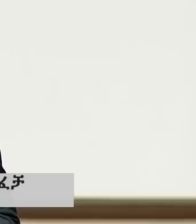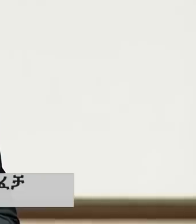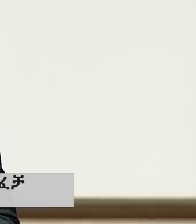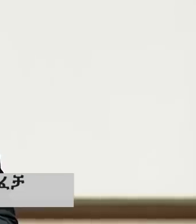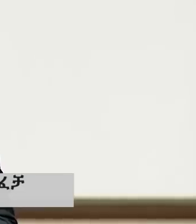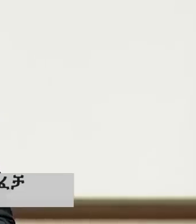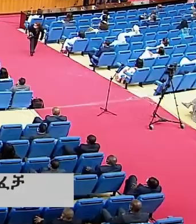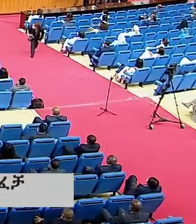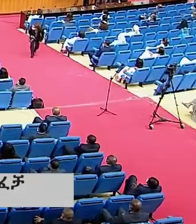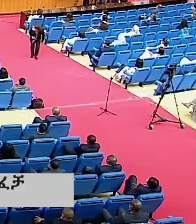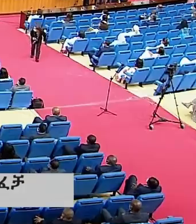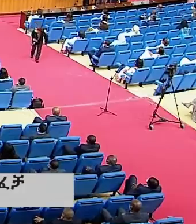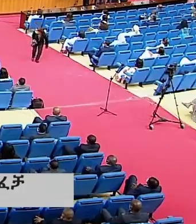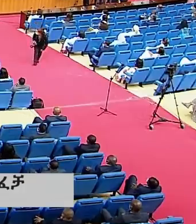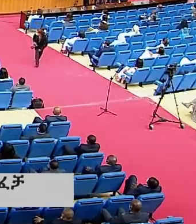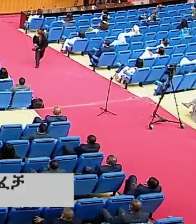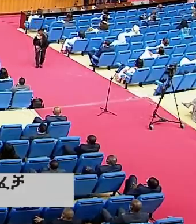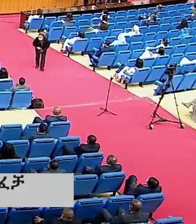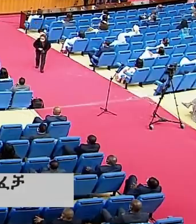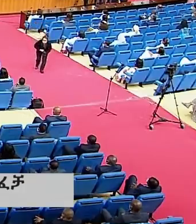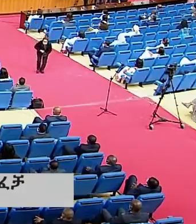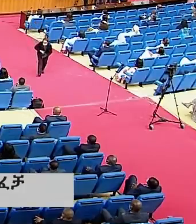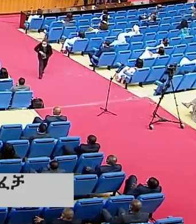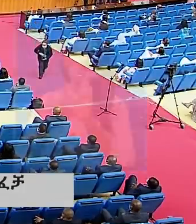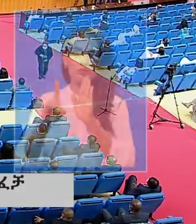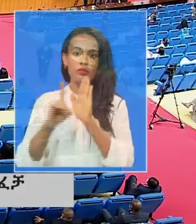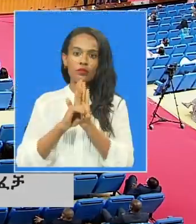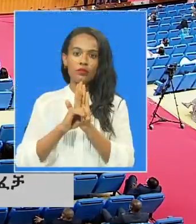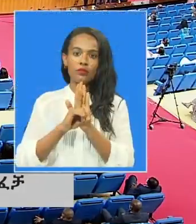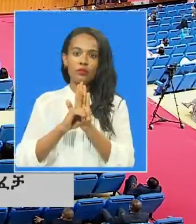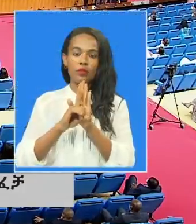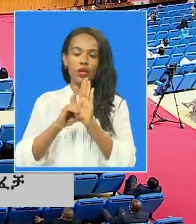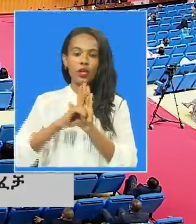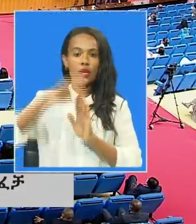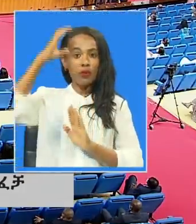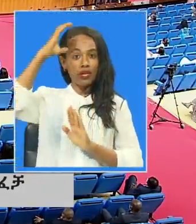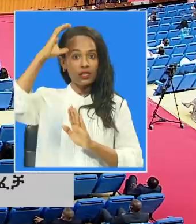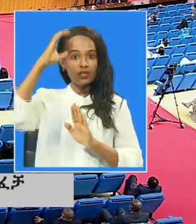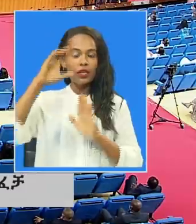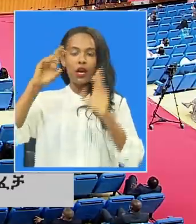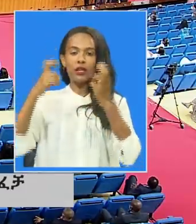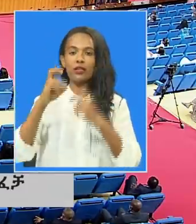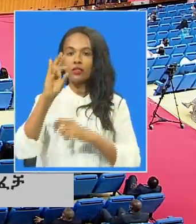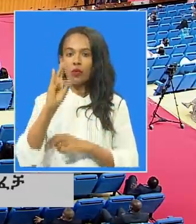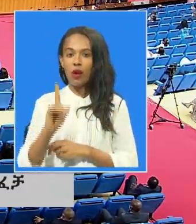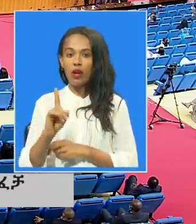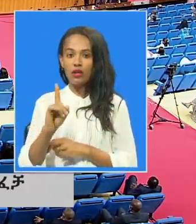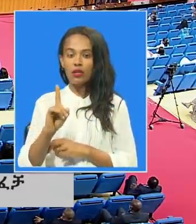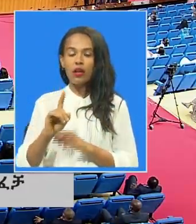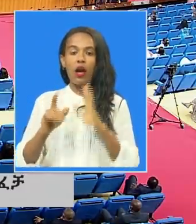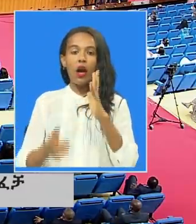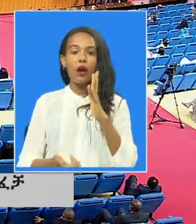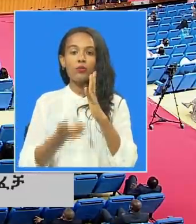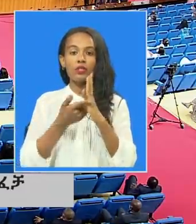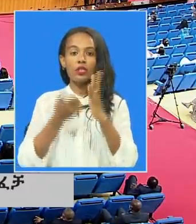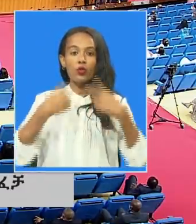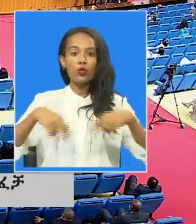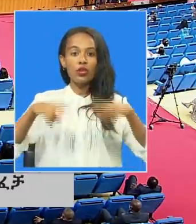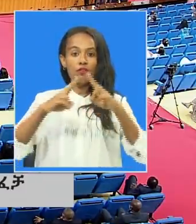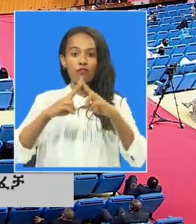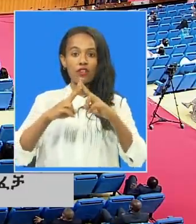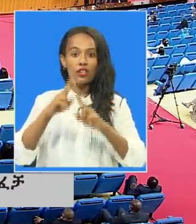በህገ መንግስት አንቀጽ 71 ንዑስ አንቀጽ 1 መሰረት አምስተኛው የኢፌዴሪ